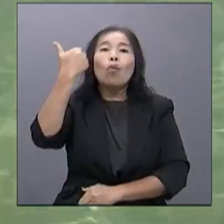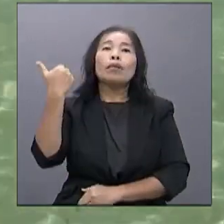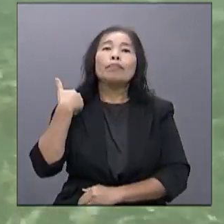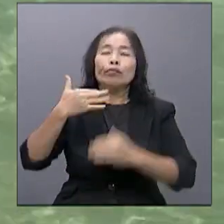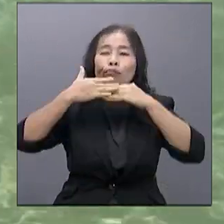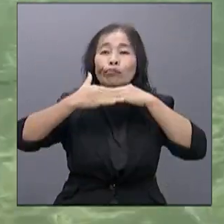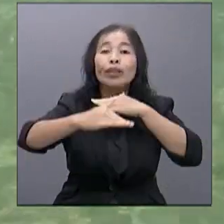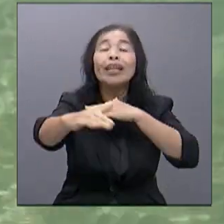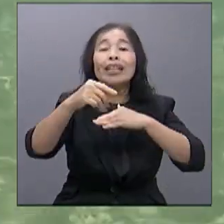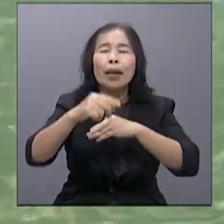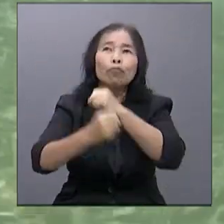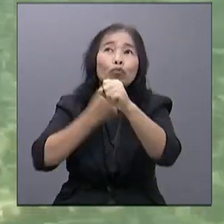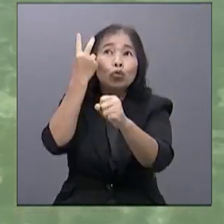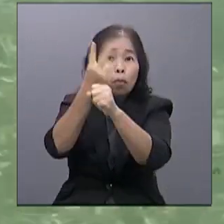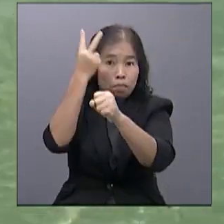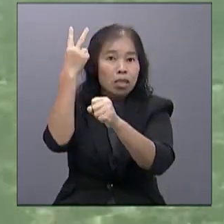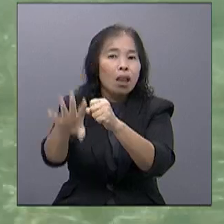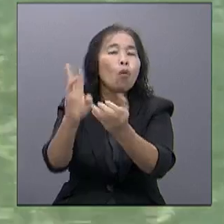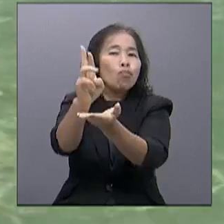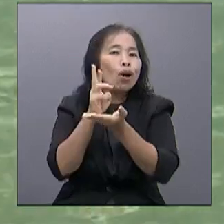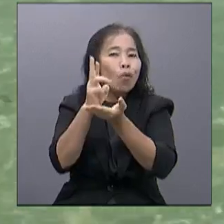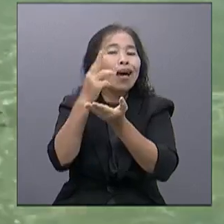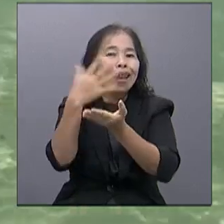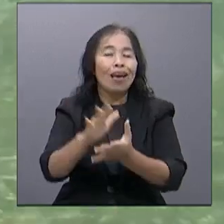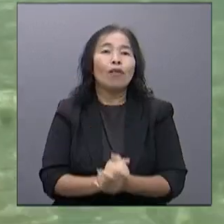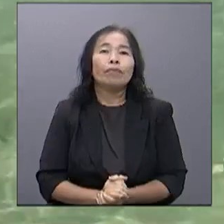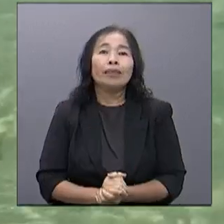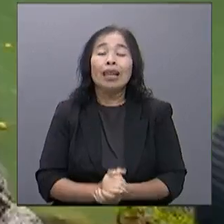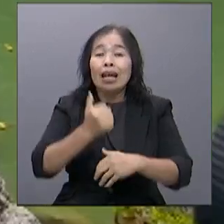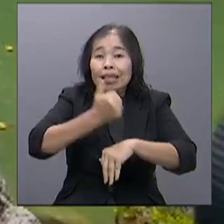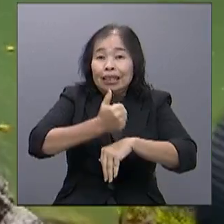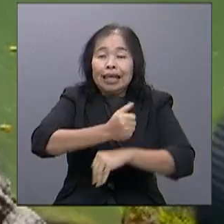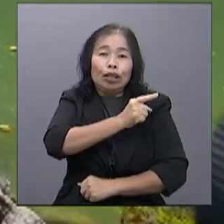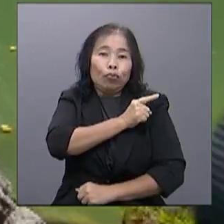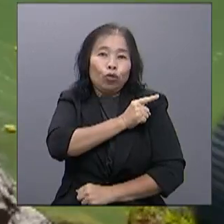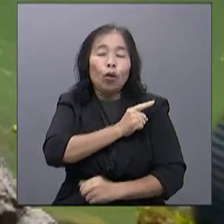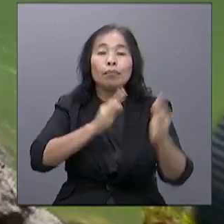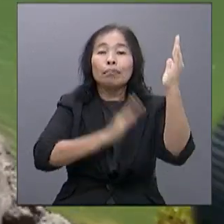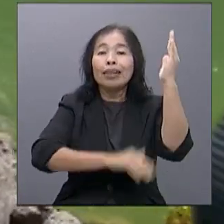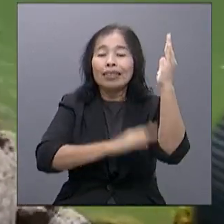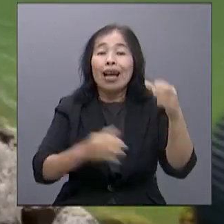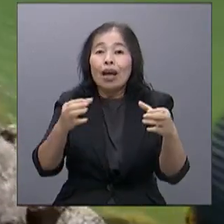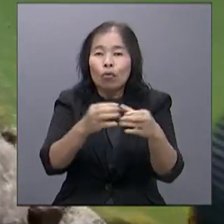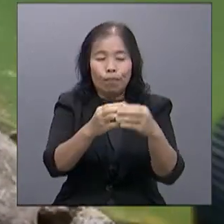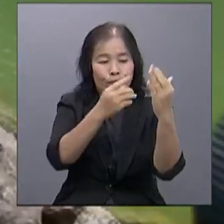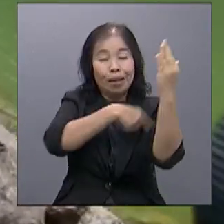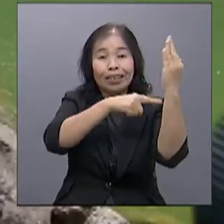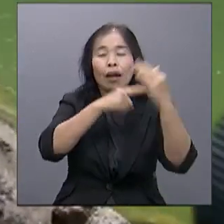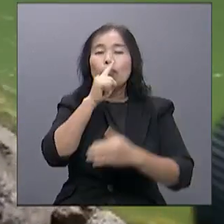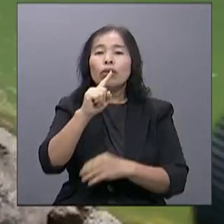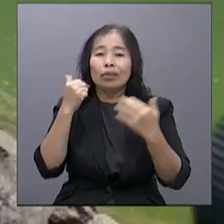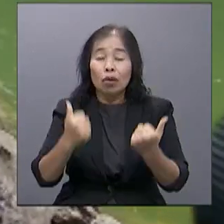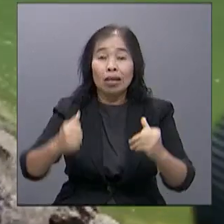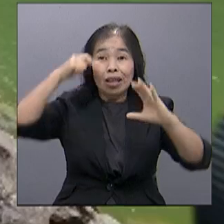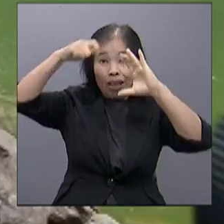Beachเรคอร์ดมา 2ปีซ้อนนายสรินทร์โตทับเที่ยงประธานหอการค้ากลุ่มจังหวัดภาคใต้ฝั่งอันดามันก็บอกอนะคะว่าในช่วงที่กองถ่ายมา